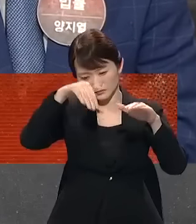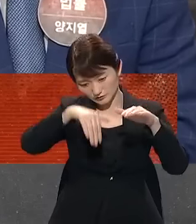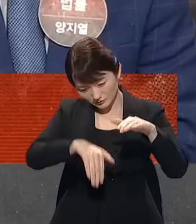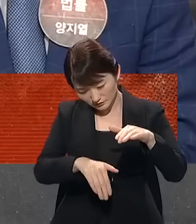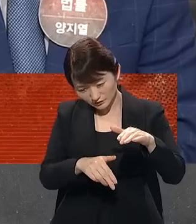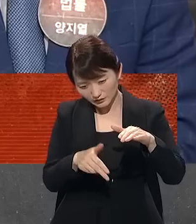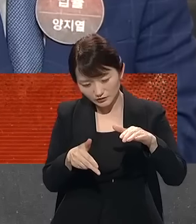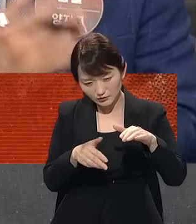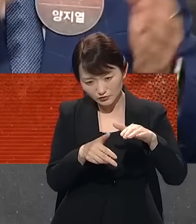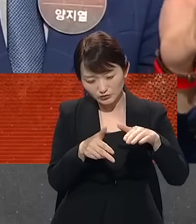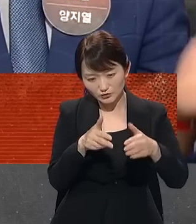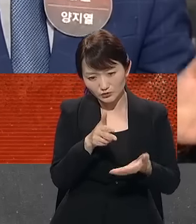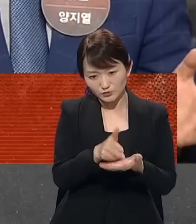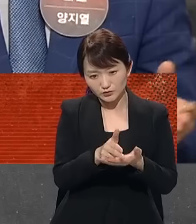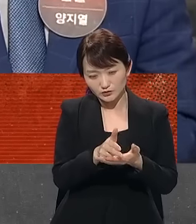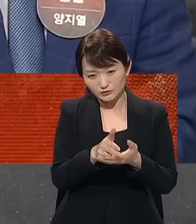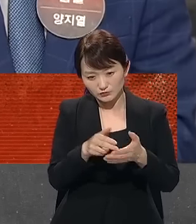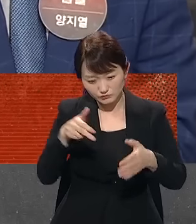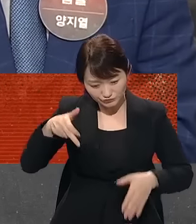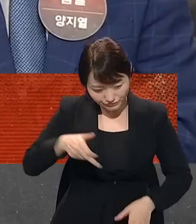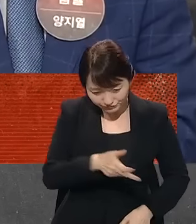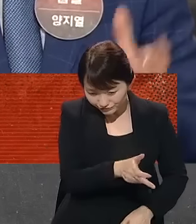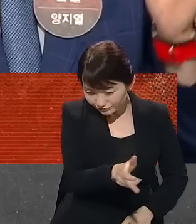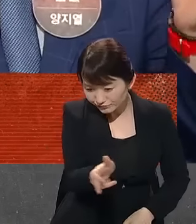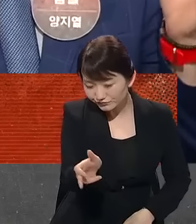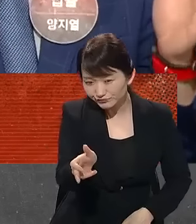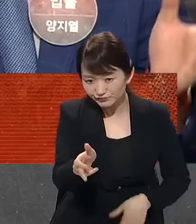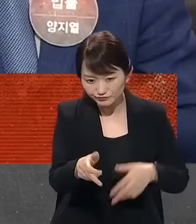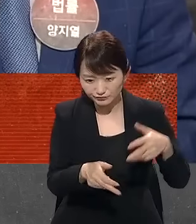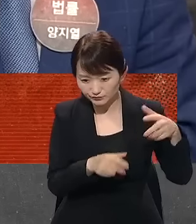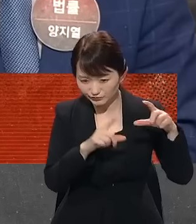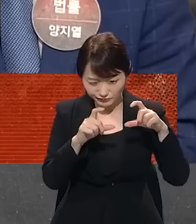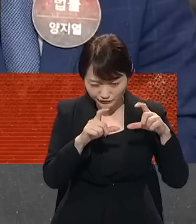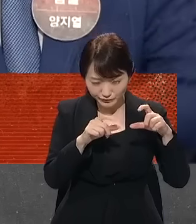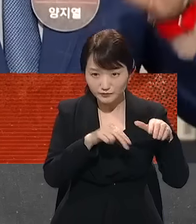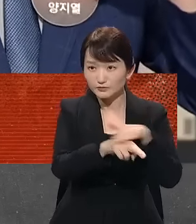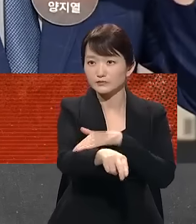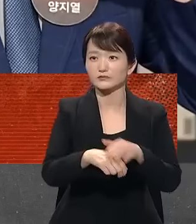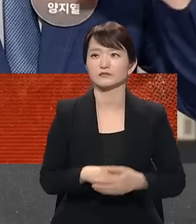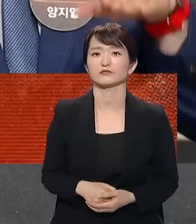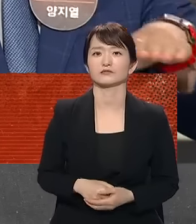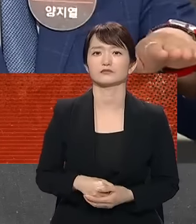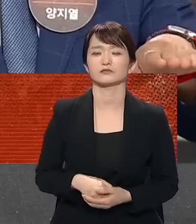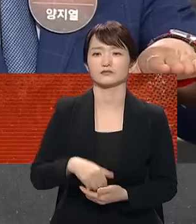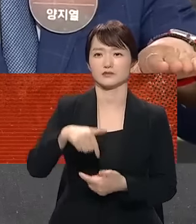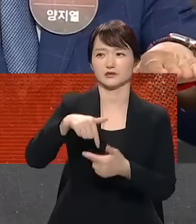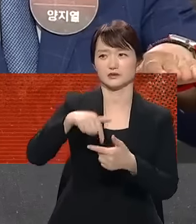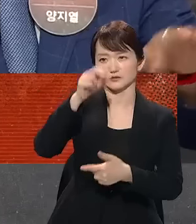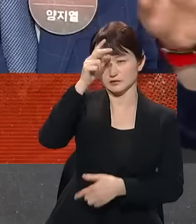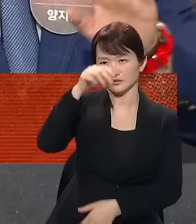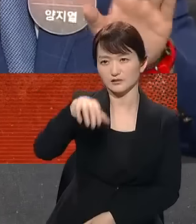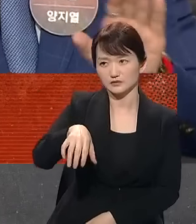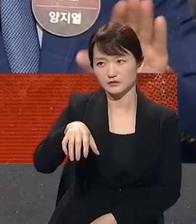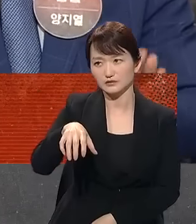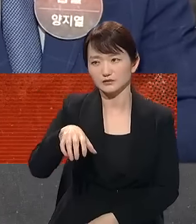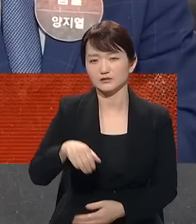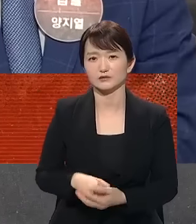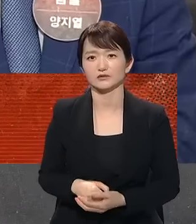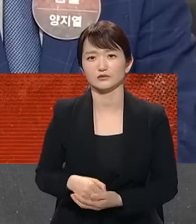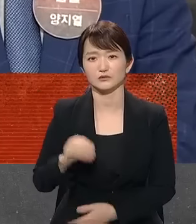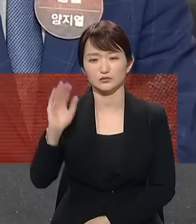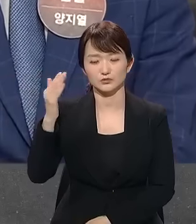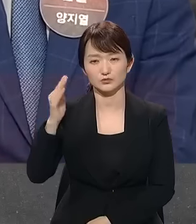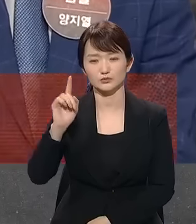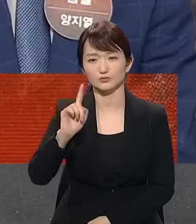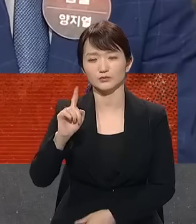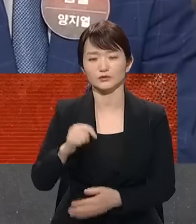취재진을 피했습니다. 물론 강남경찰서 측에서는 저기가 상대적으로 신축 건물이기 때문에 요즘엔 지하로 다 들어가서 뭐 특혜를 준 건 아니다